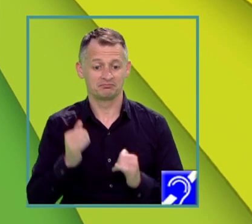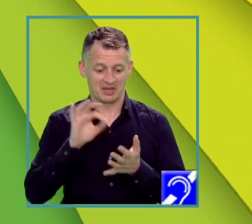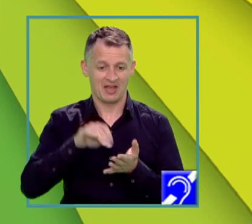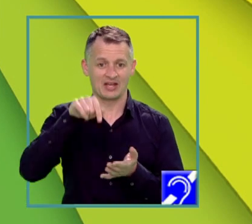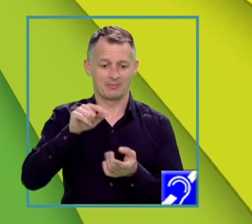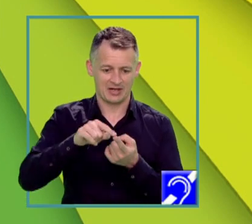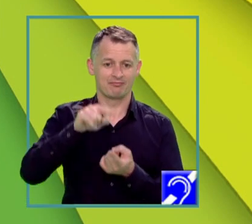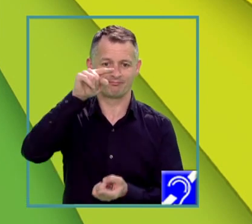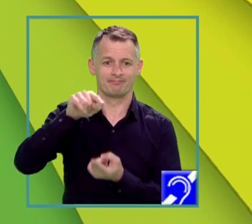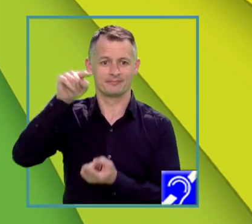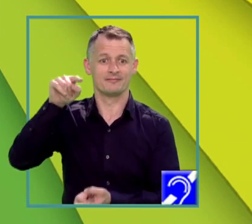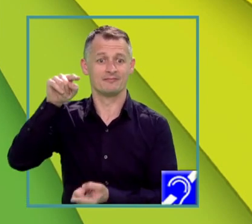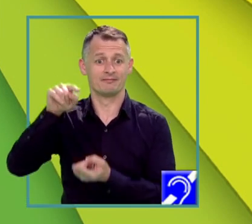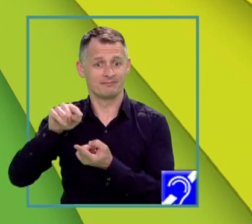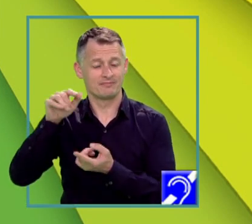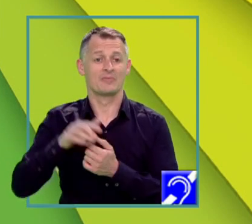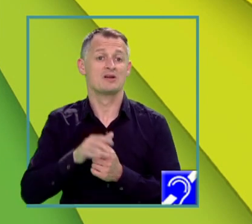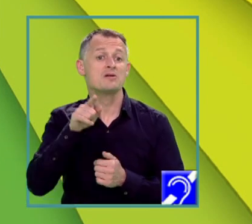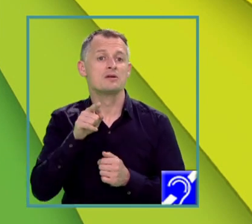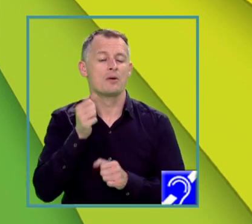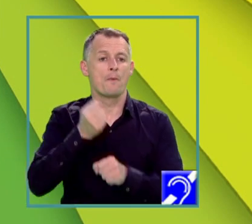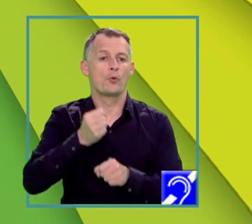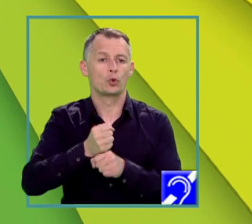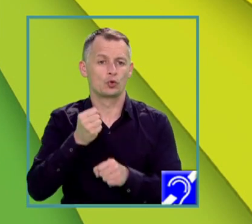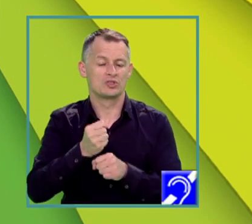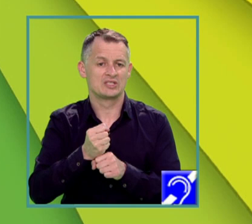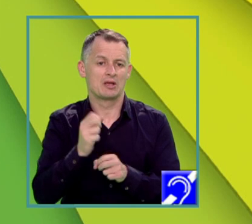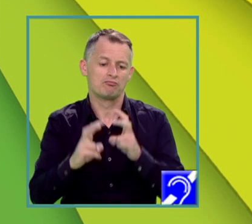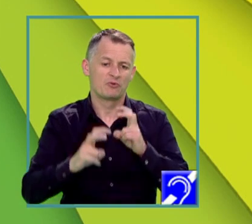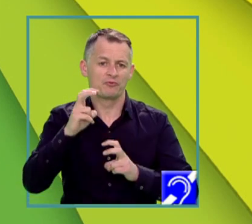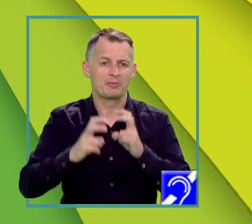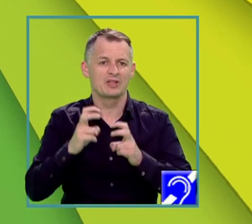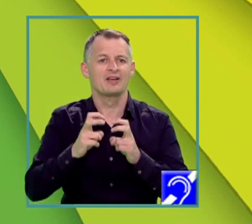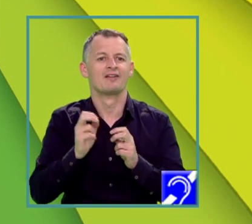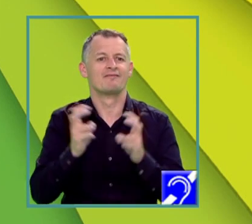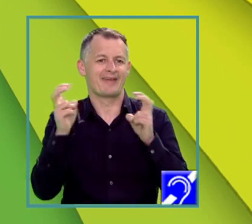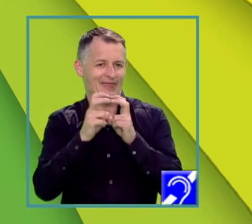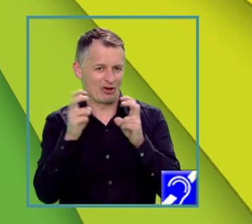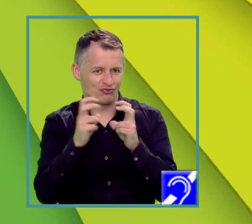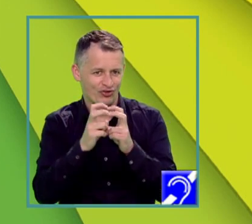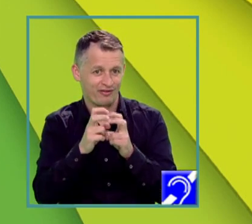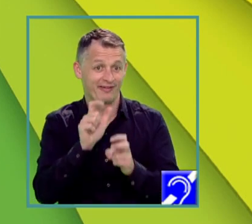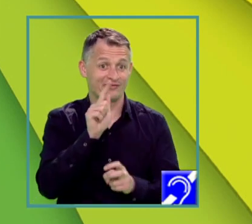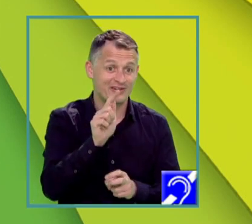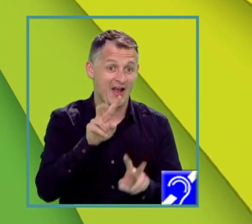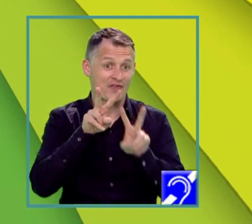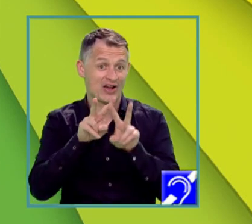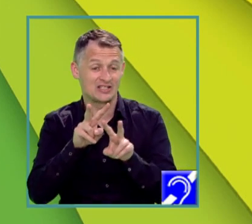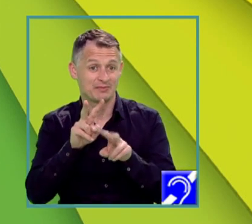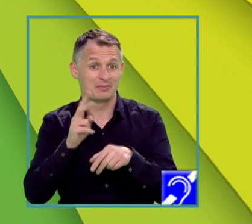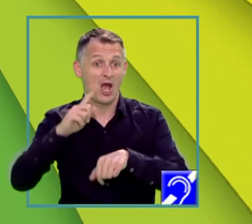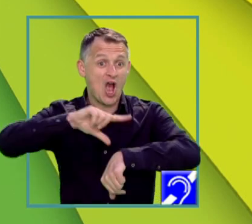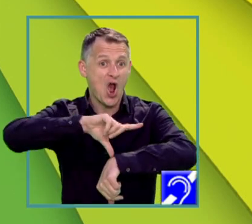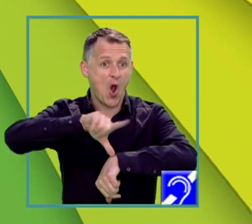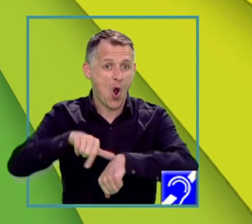reprezentat grafic producția de energie electrică în Gilău ați pe ore Atenție la unitatea de măsură în câteva